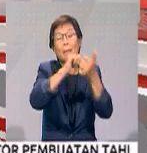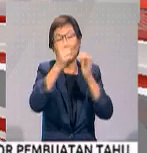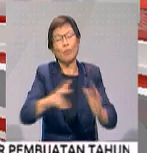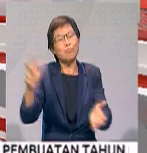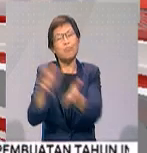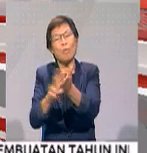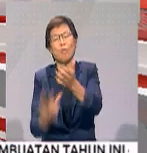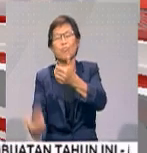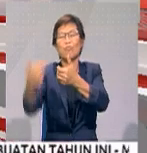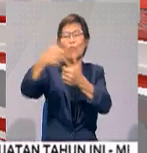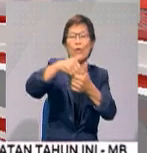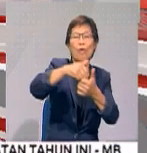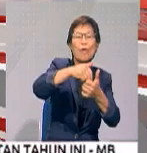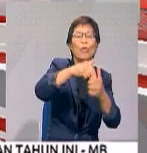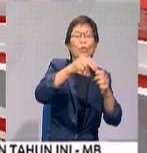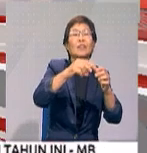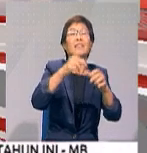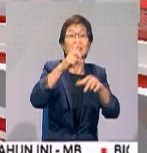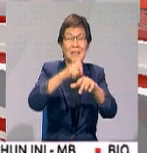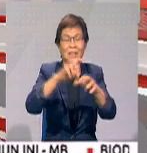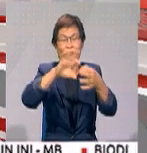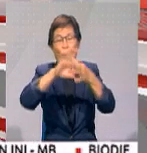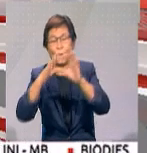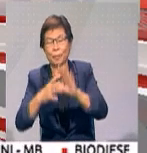mengesahkan penyertaan di Tokyo.